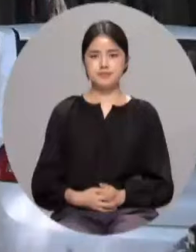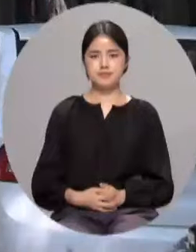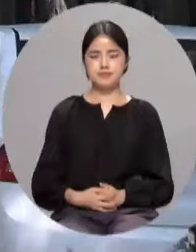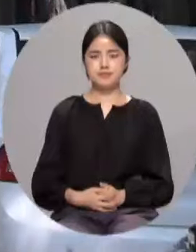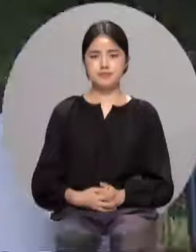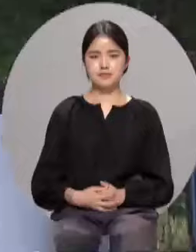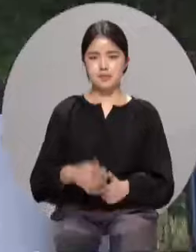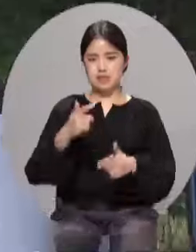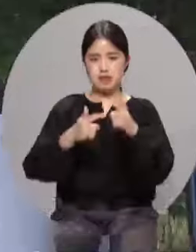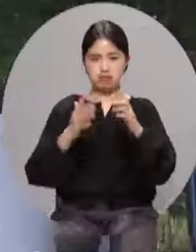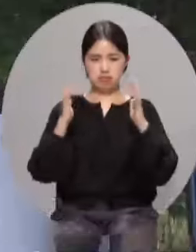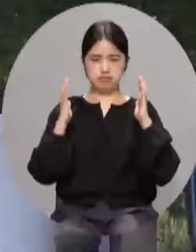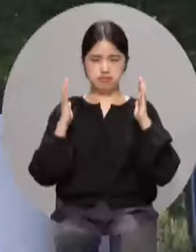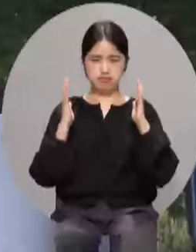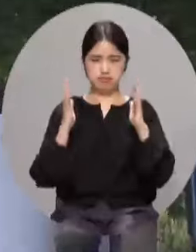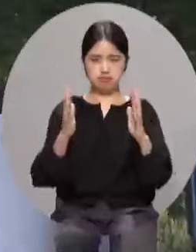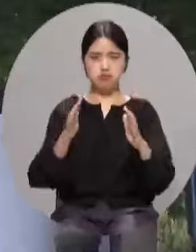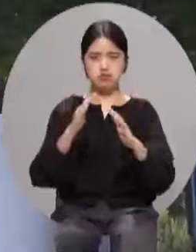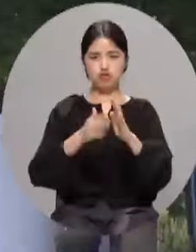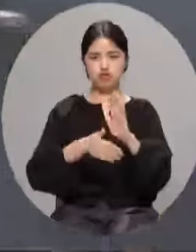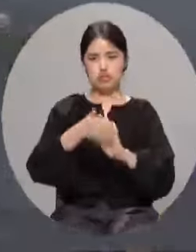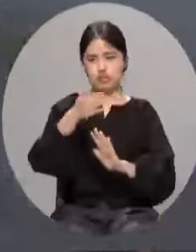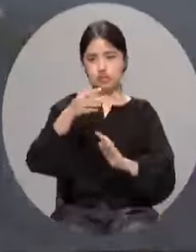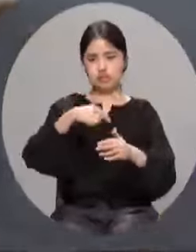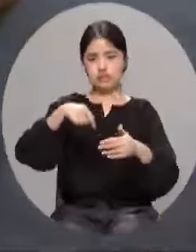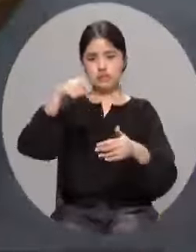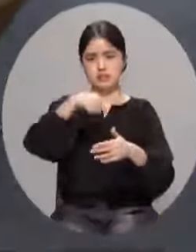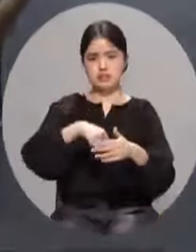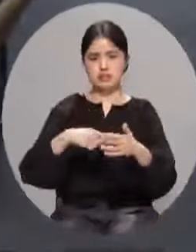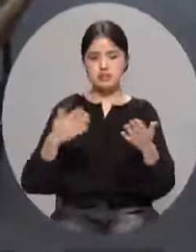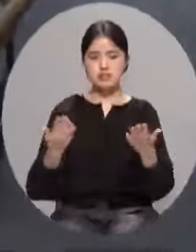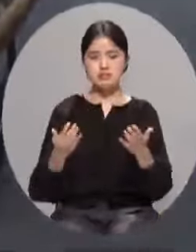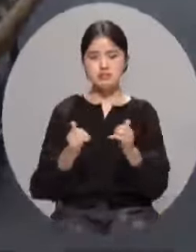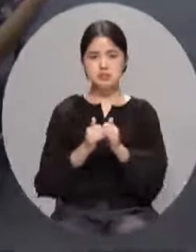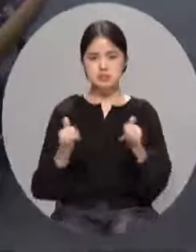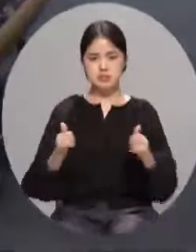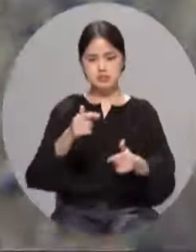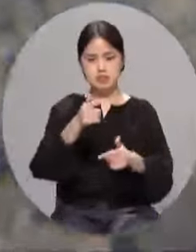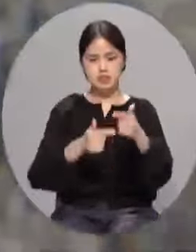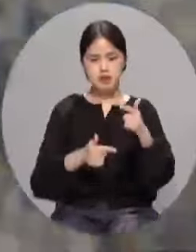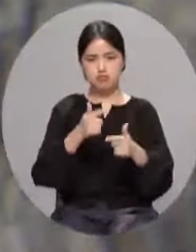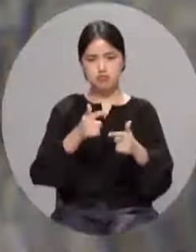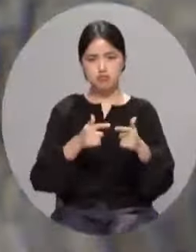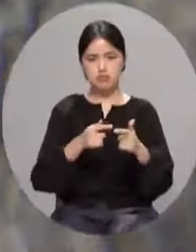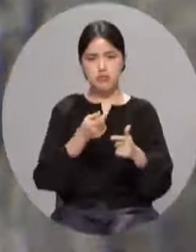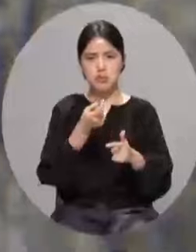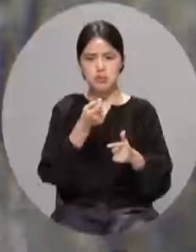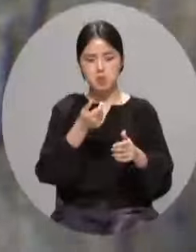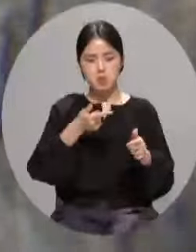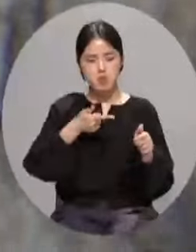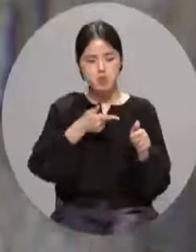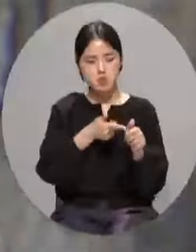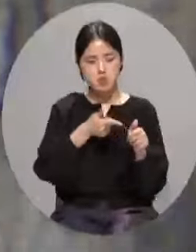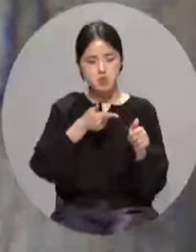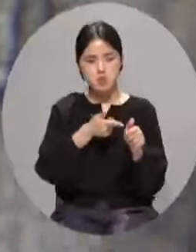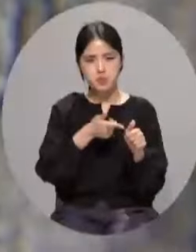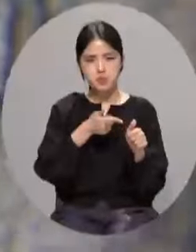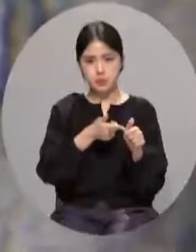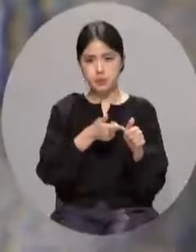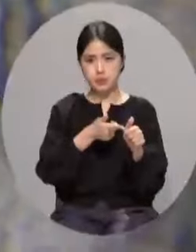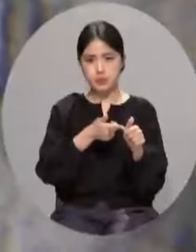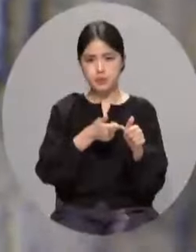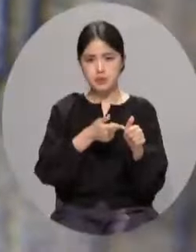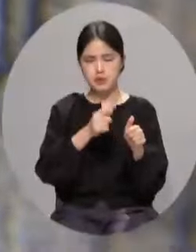가로수가 줄지어서 있는 전주 시내. 작업자들이 나무 밑동마다 작은 구멍을 냅니다.